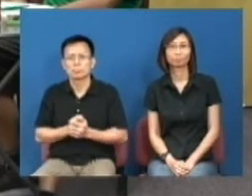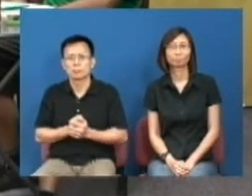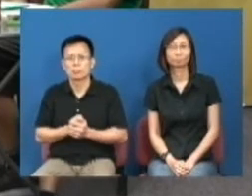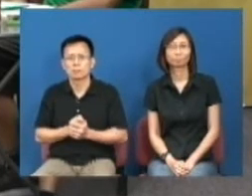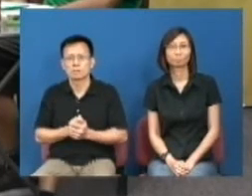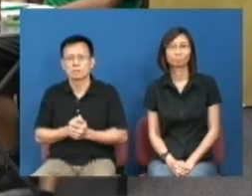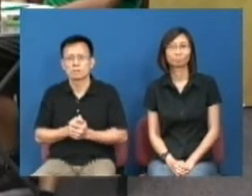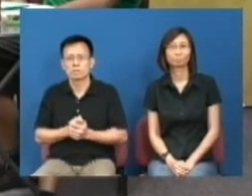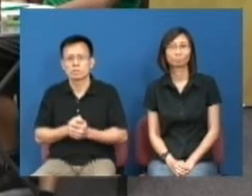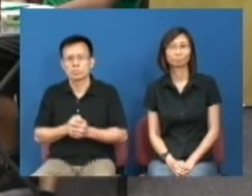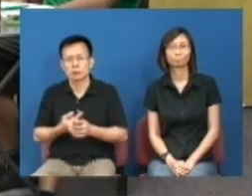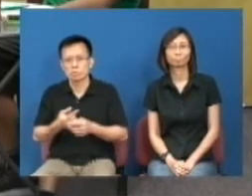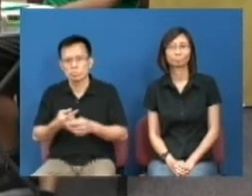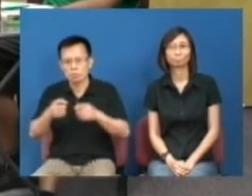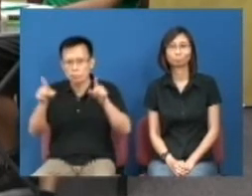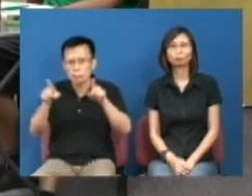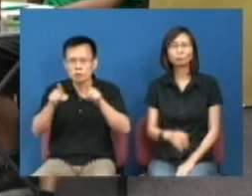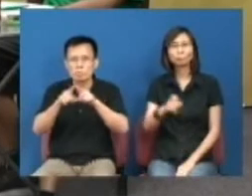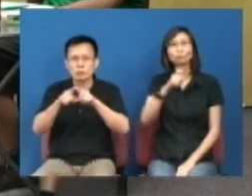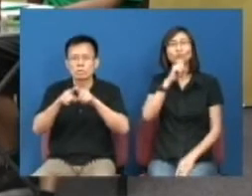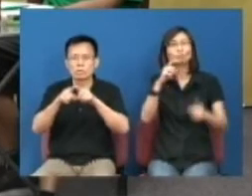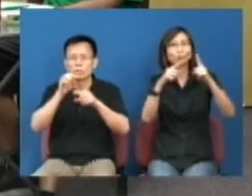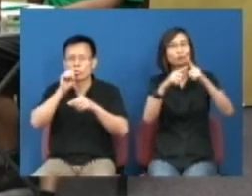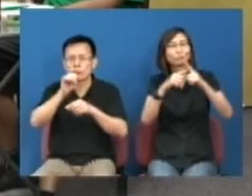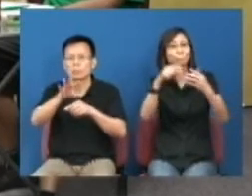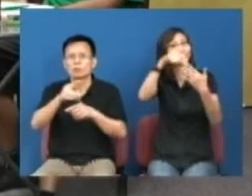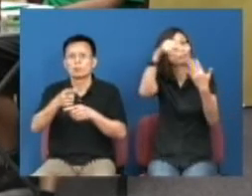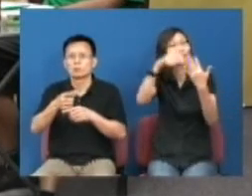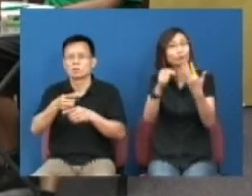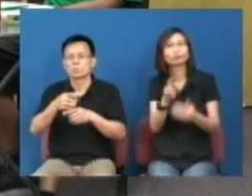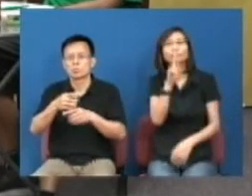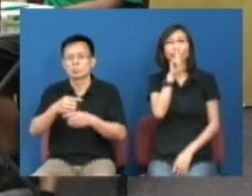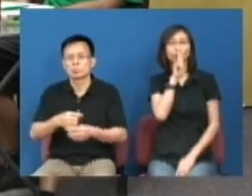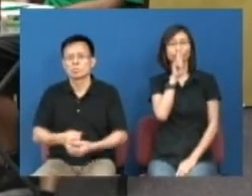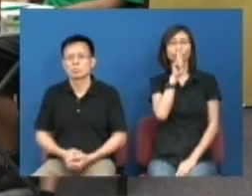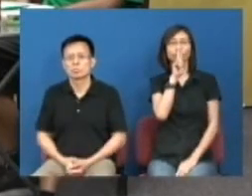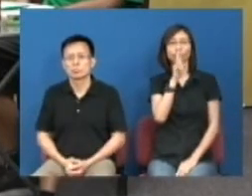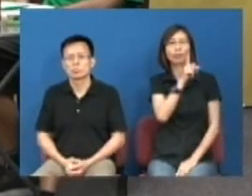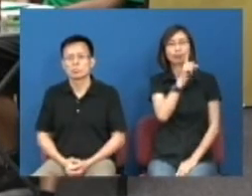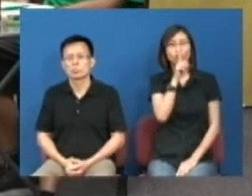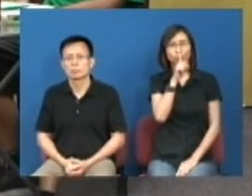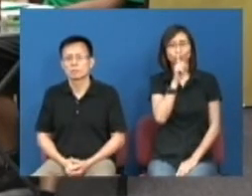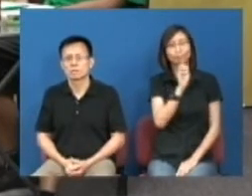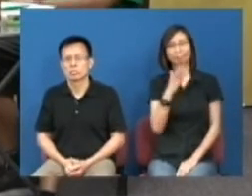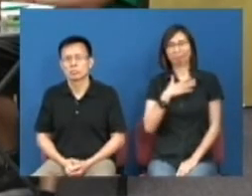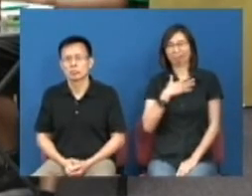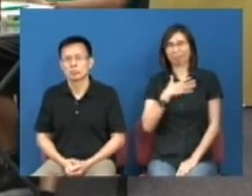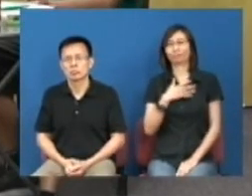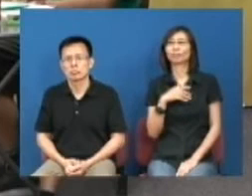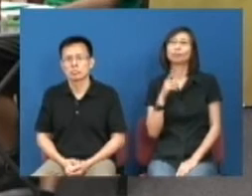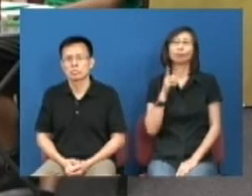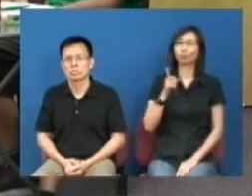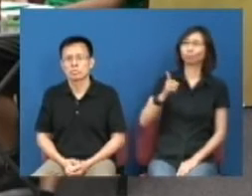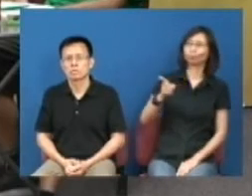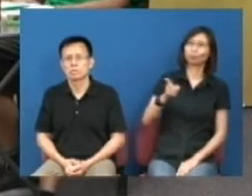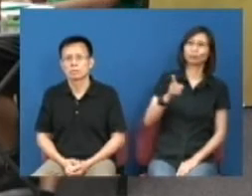附和同埋 有啲人揀沉默，有人揀沉默，唔敢講。然之後話：，你唔講 Benson 講